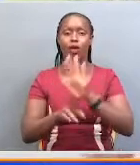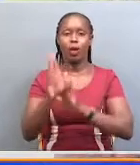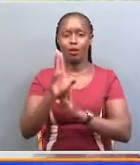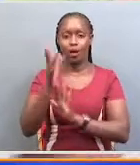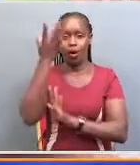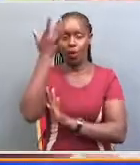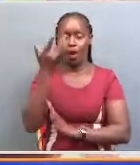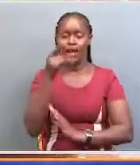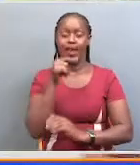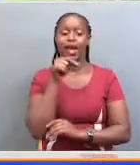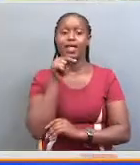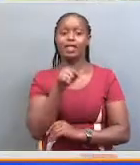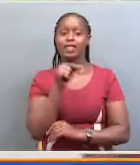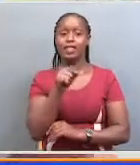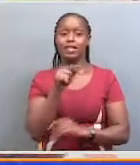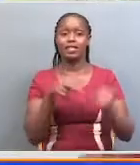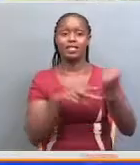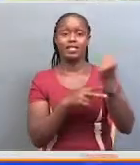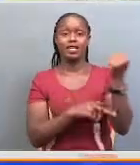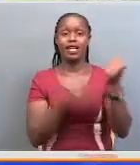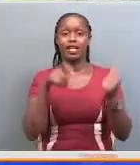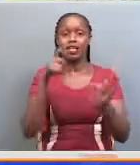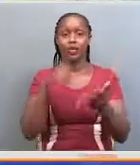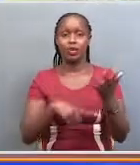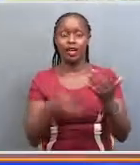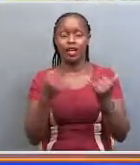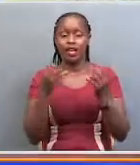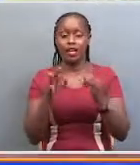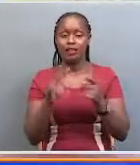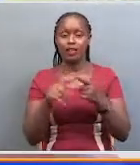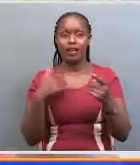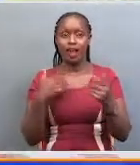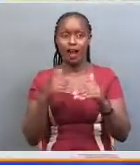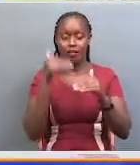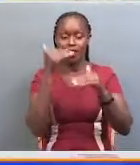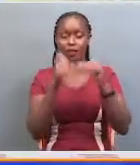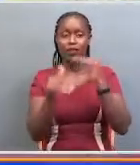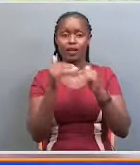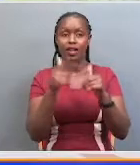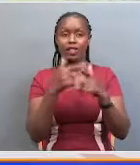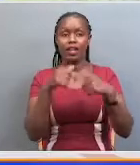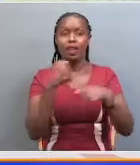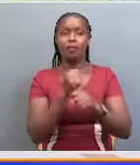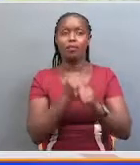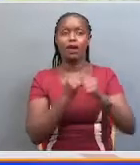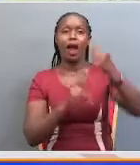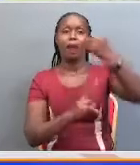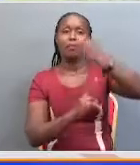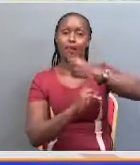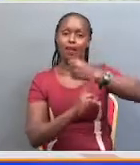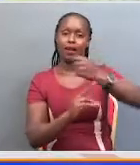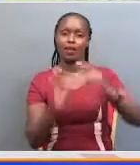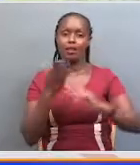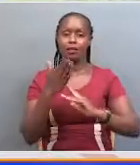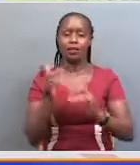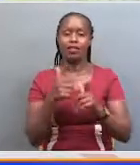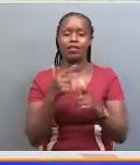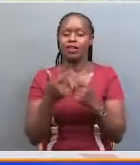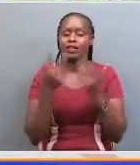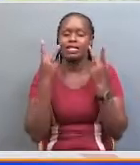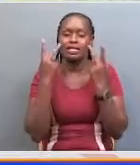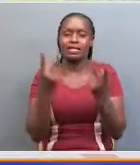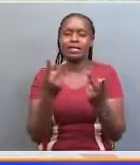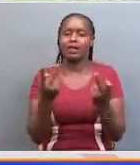kitu ilikuwa inatakikana. Kama wangejenga vila katikati, hatungepata hasara kama hii. Na sasa